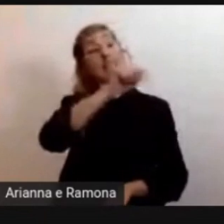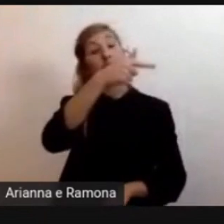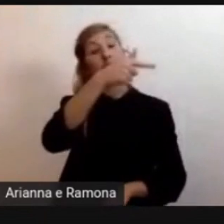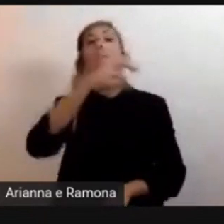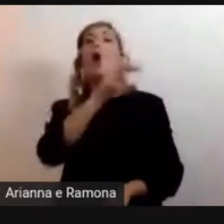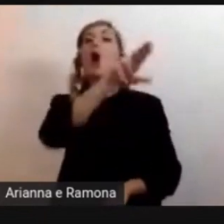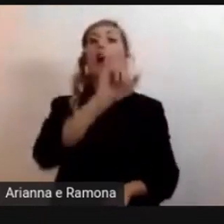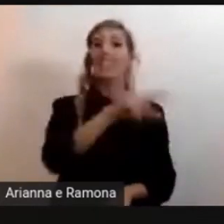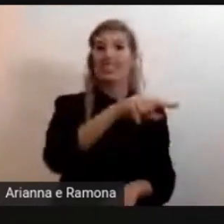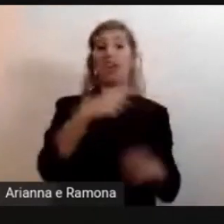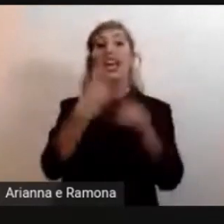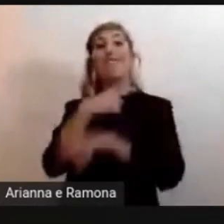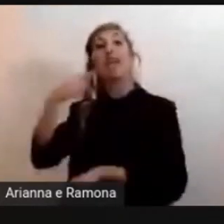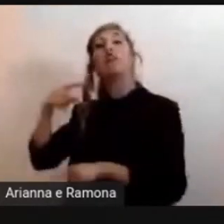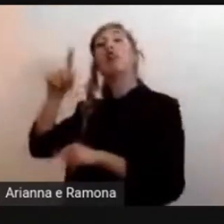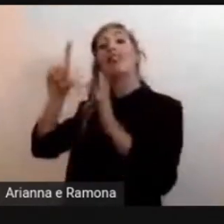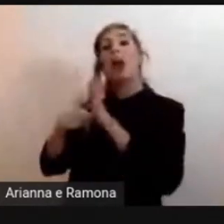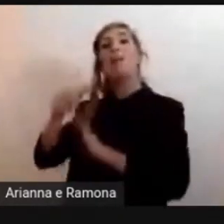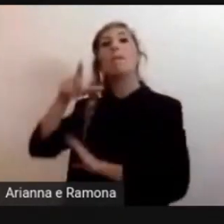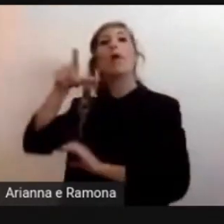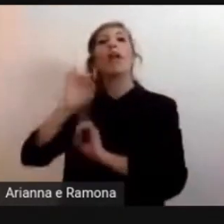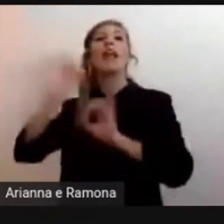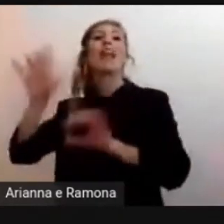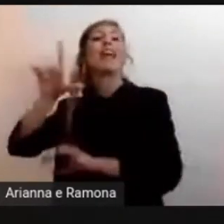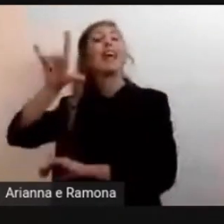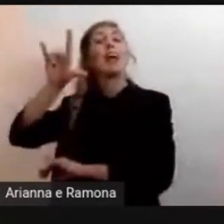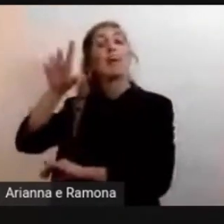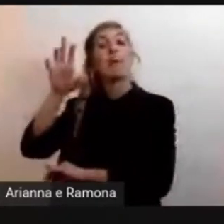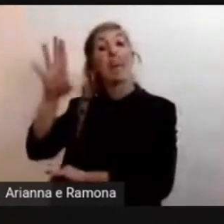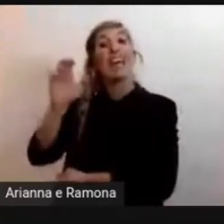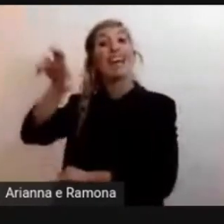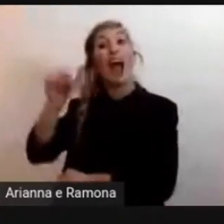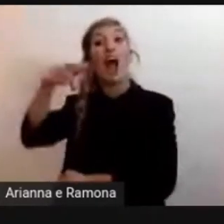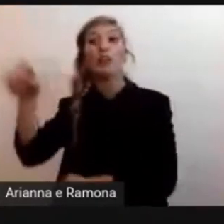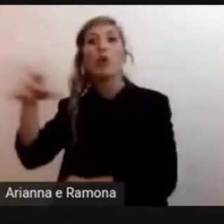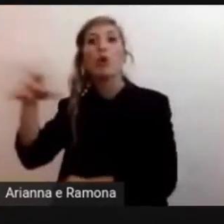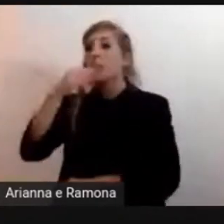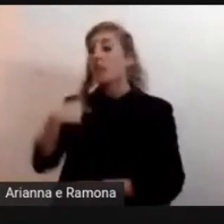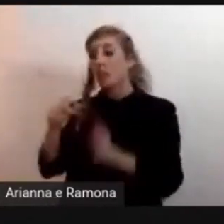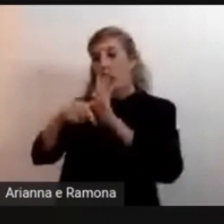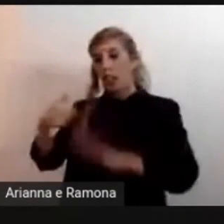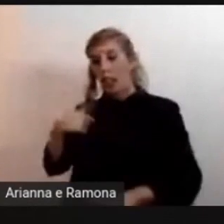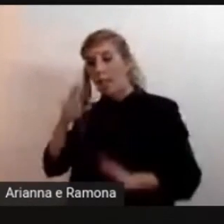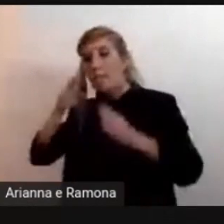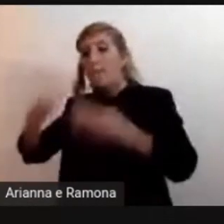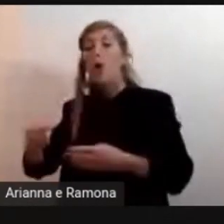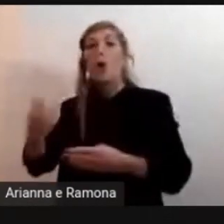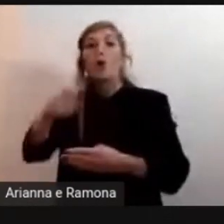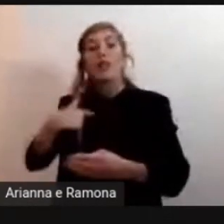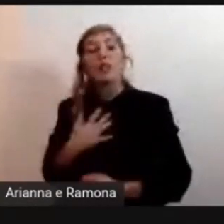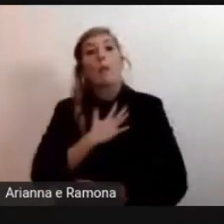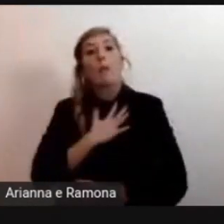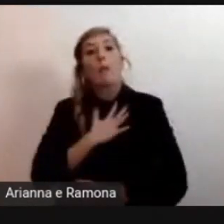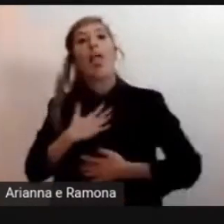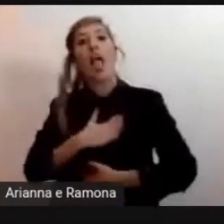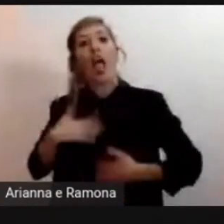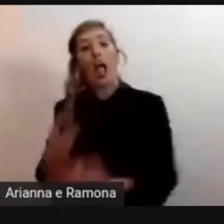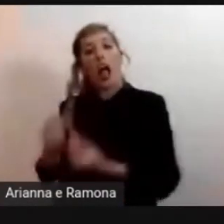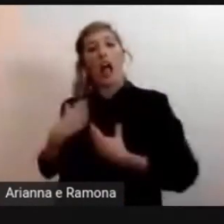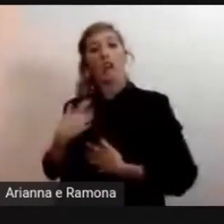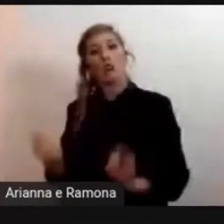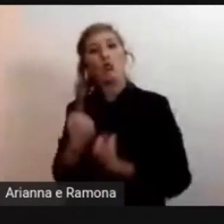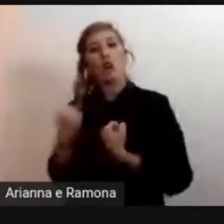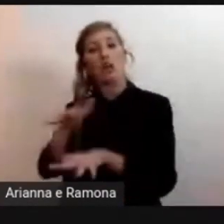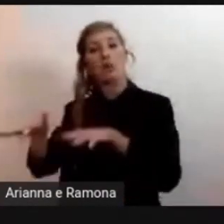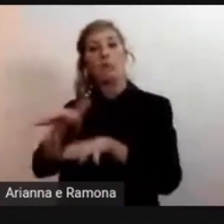stessi di cessione di contro c'è neanche cose che fa anche i soldati che vogliamo che ti piacciono che il centro per la verità che